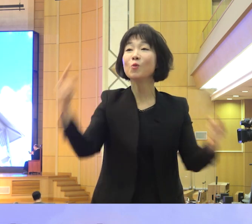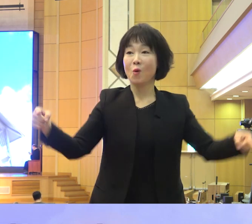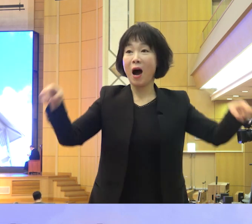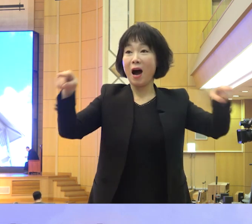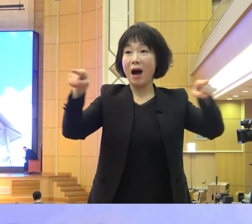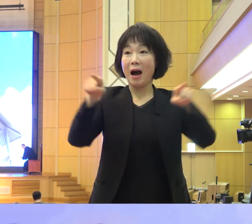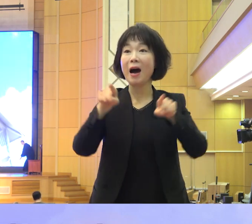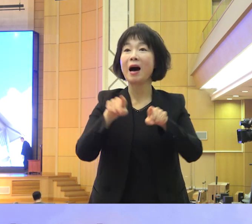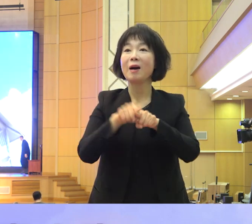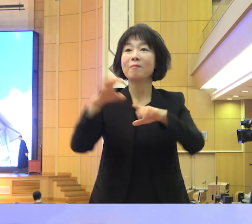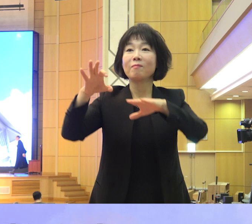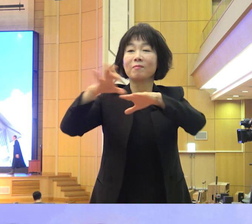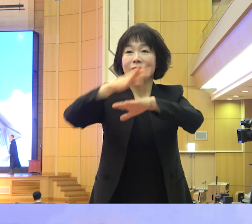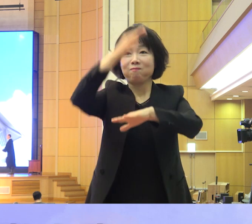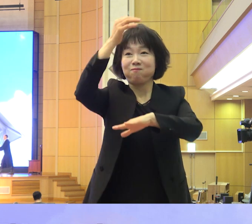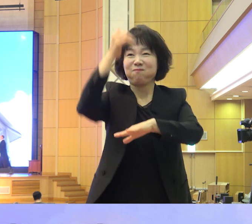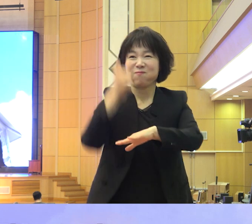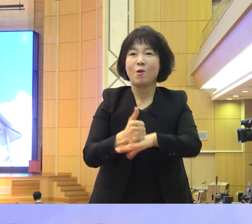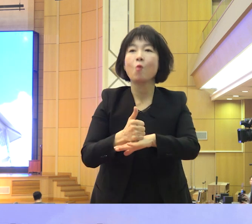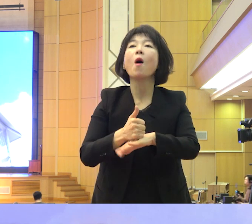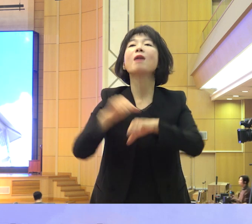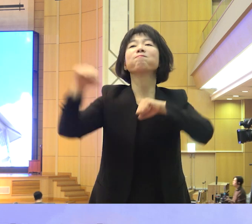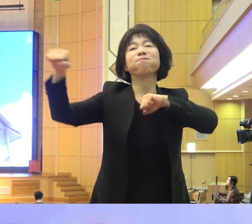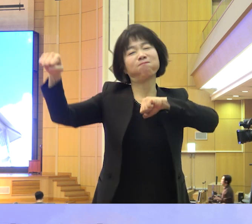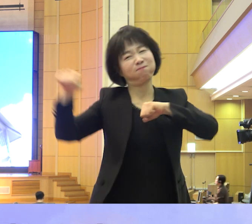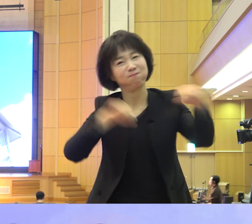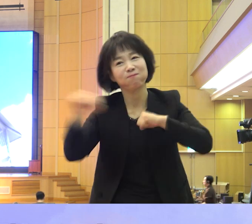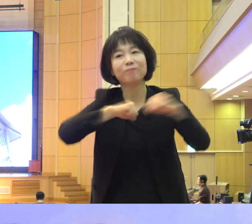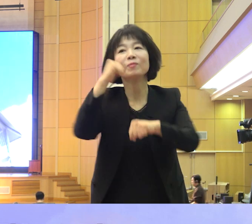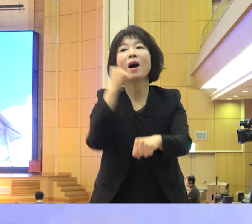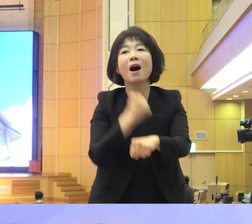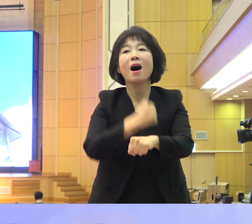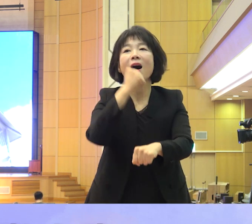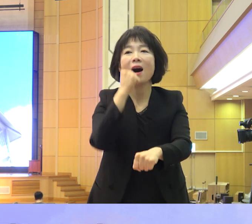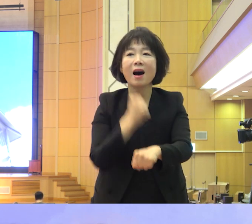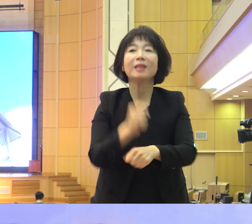영광의 주와 함께 왕노를